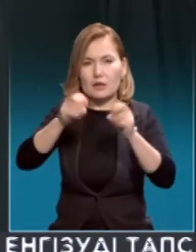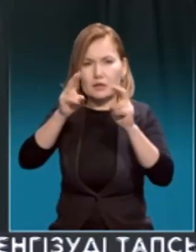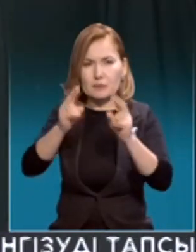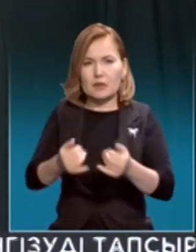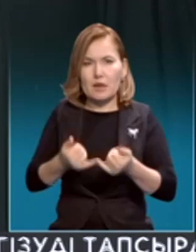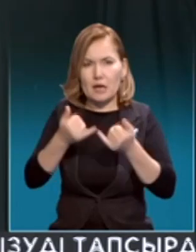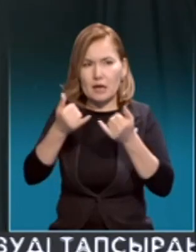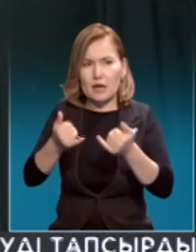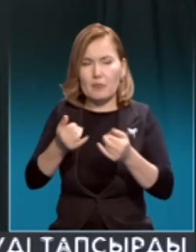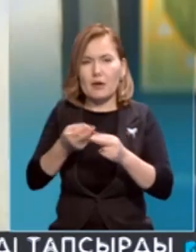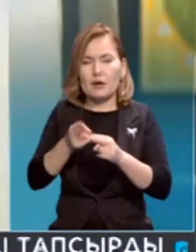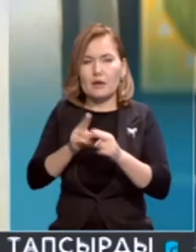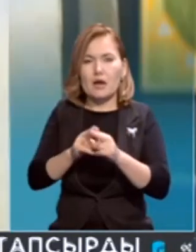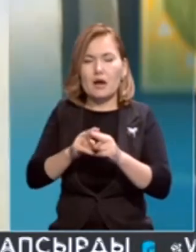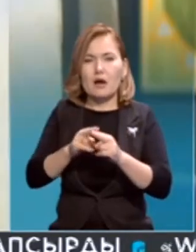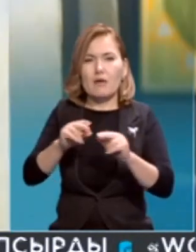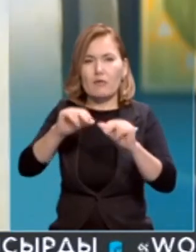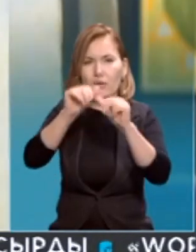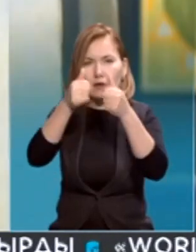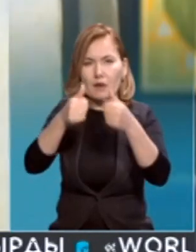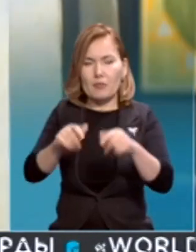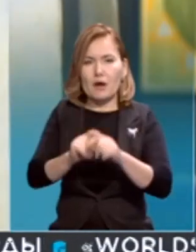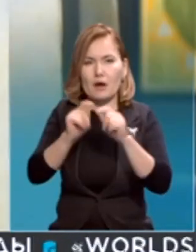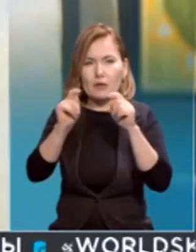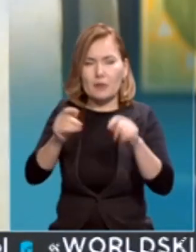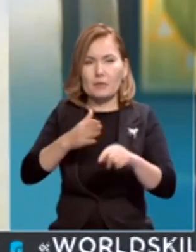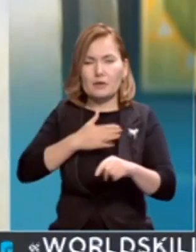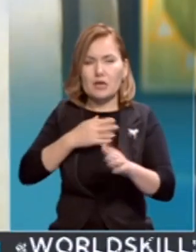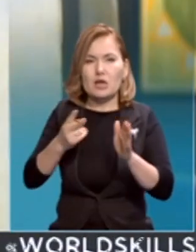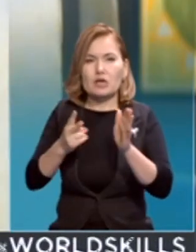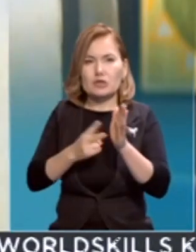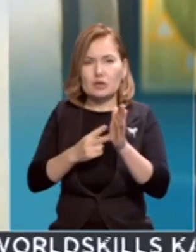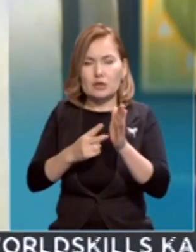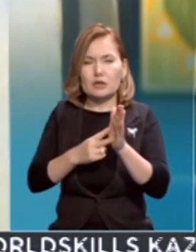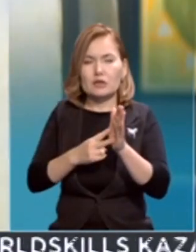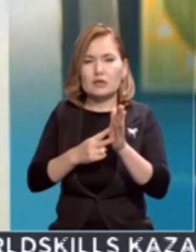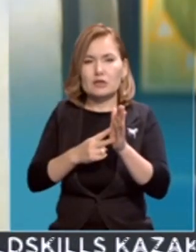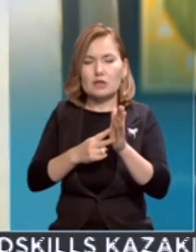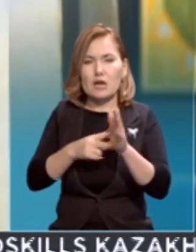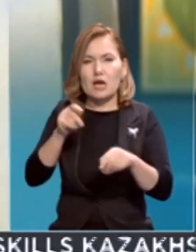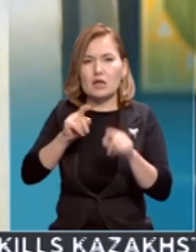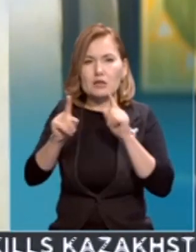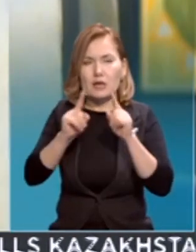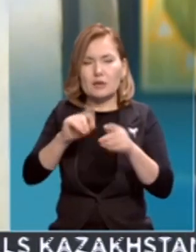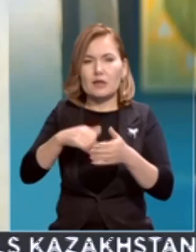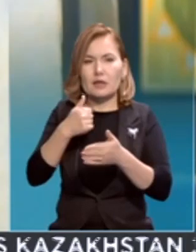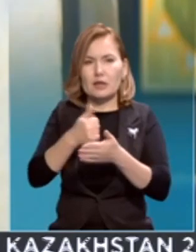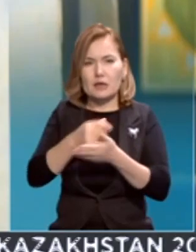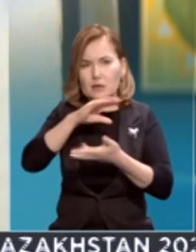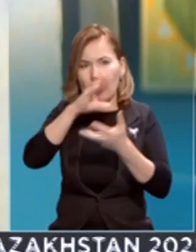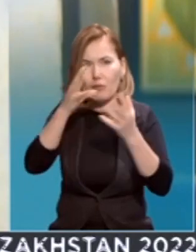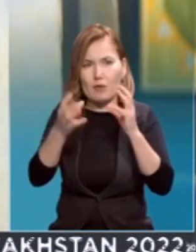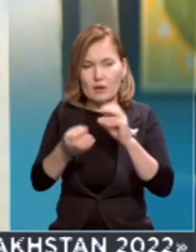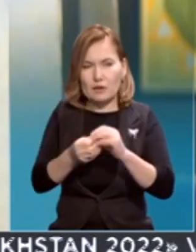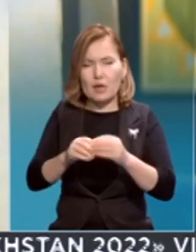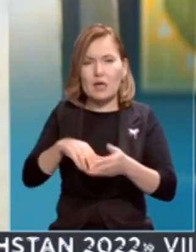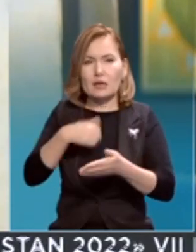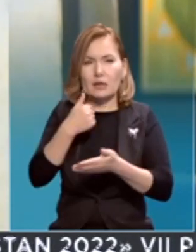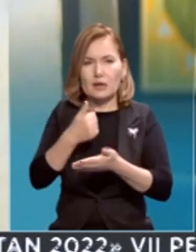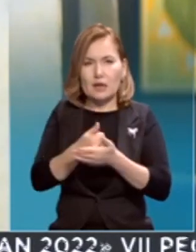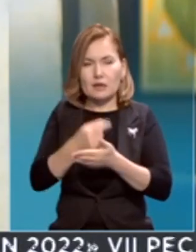жасалды. Инсталляция біздің 7-ші съезіміздің негізгі мазмұнын,